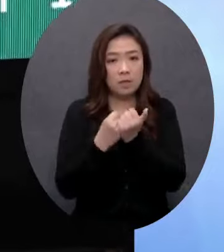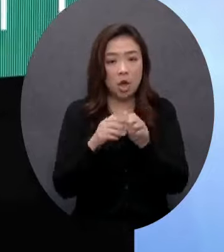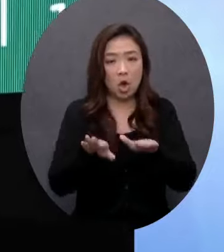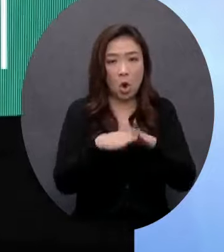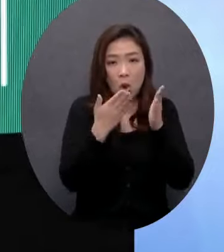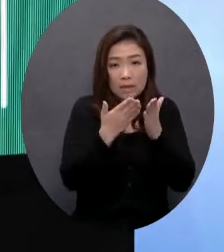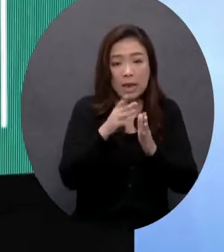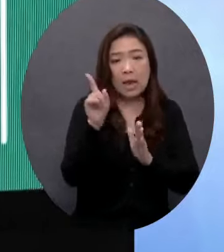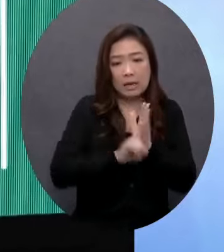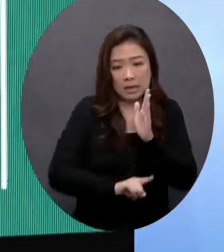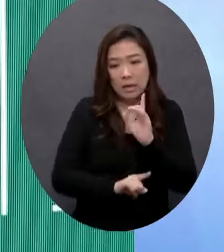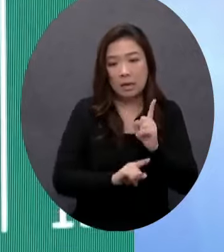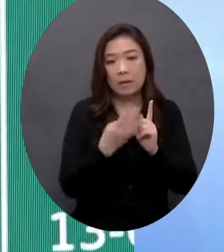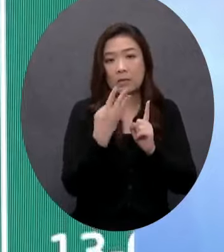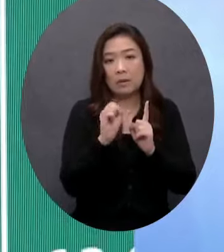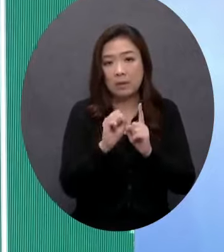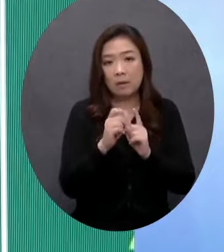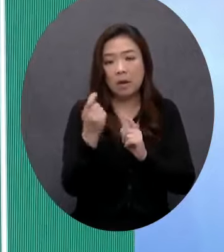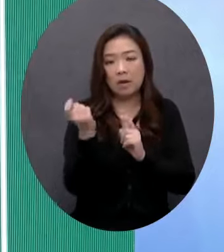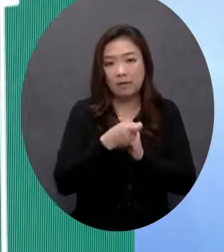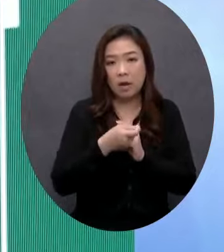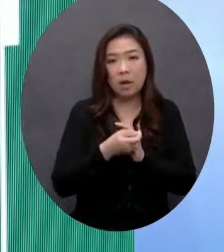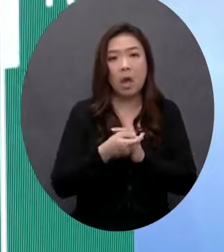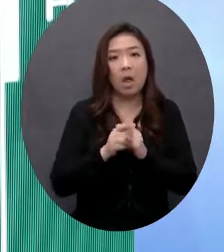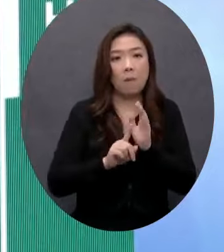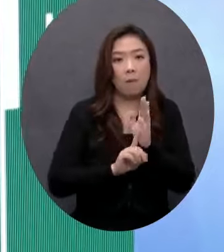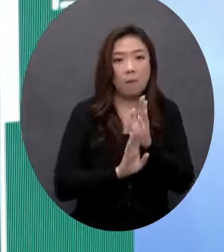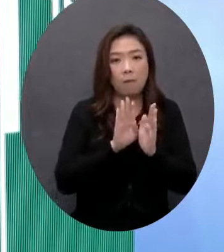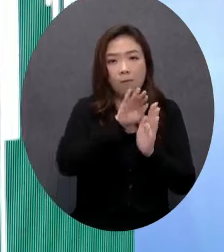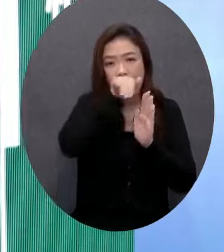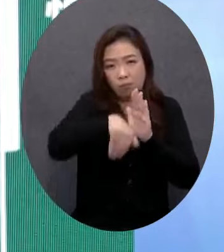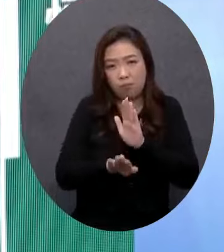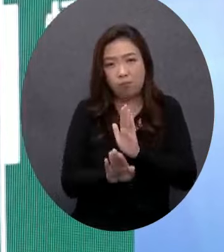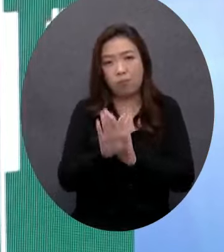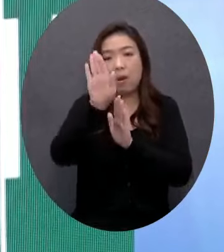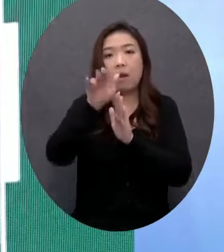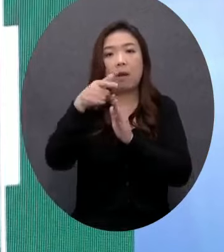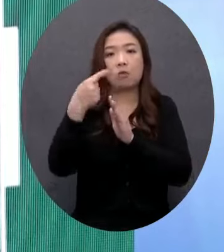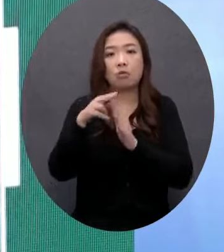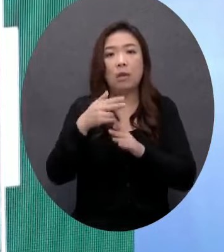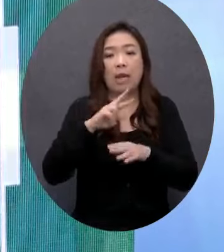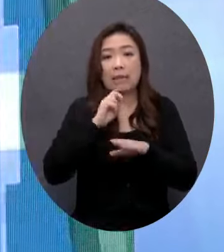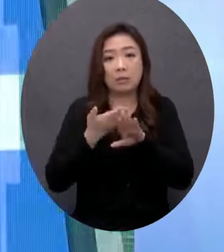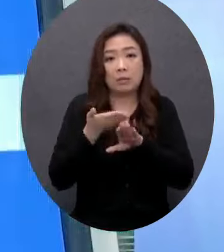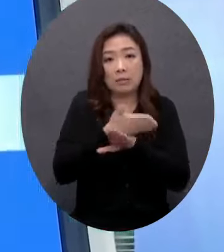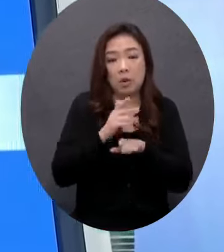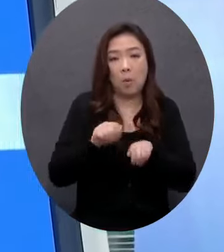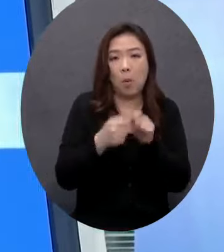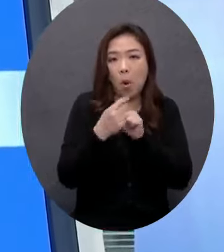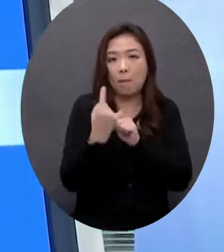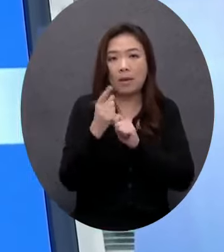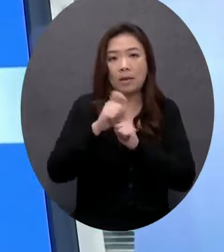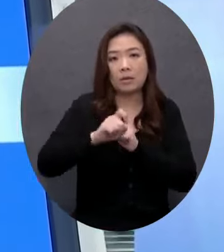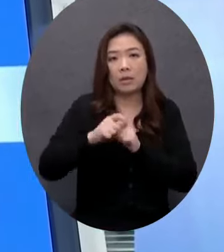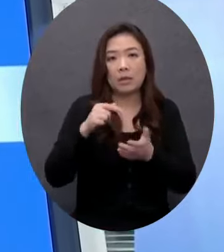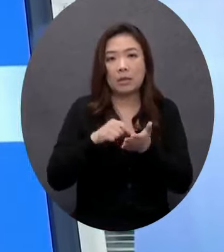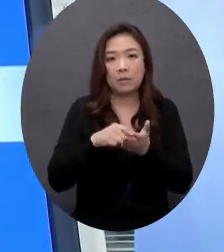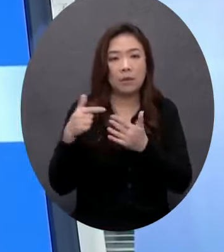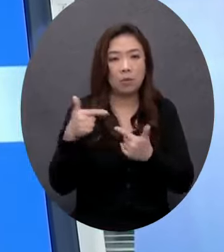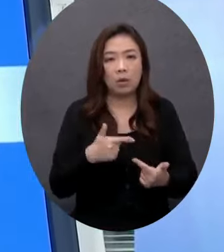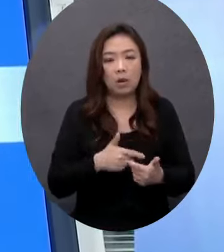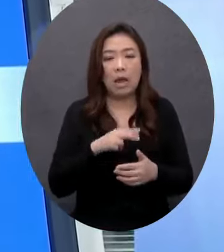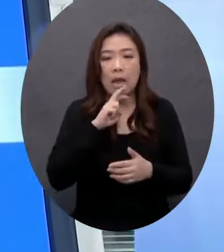近140点，但好快止跌回升，午市前已经突破19000点关口。晏昼升势持续，